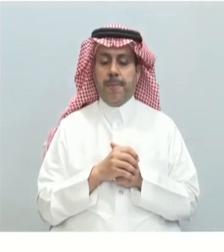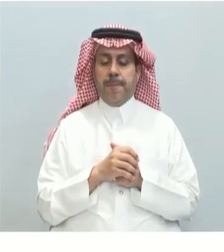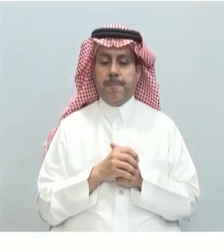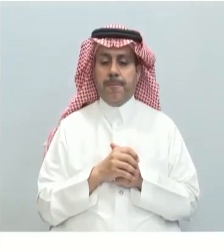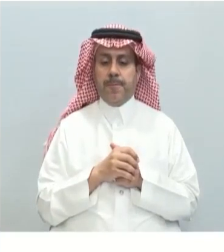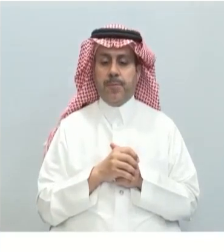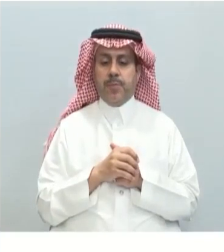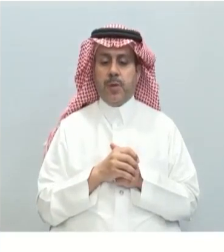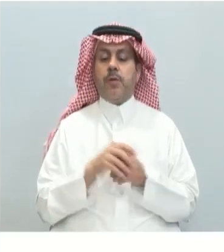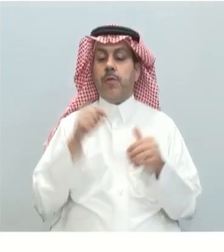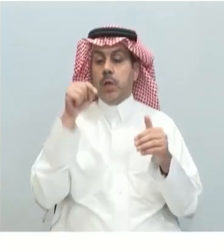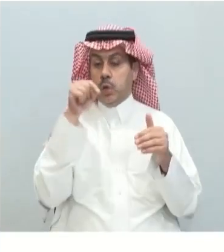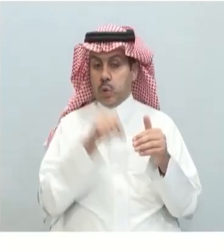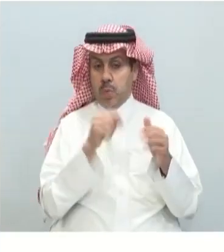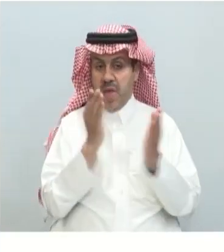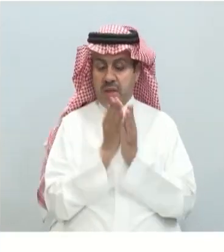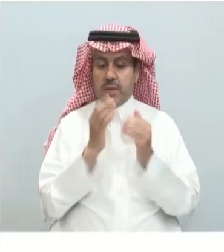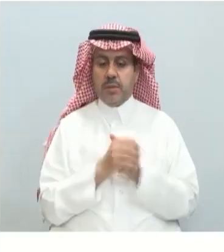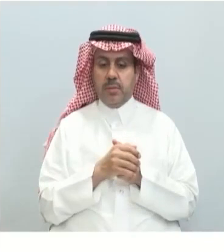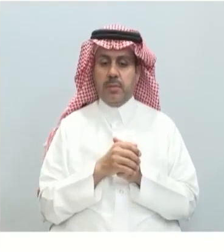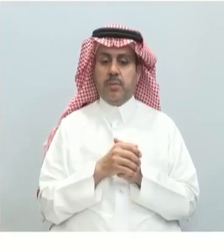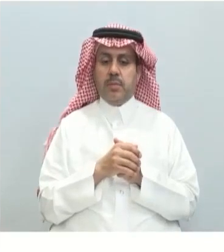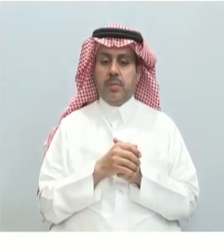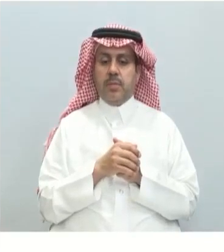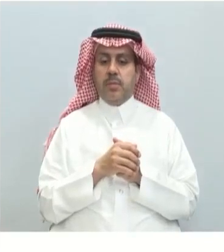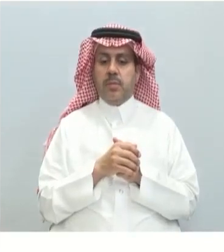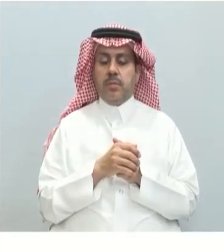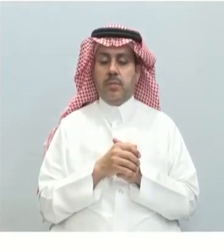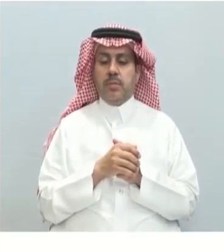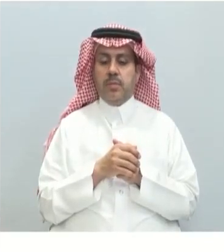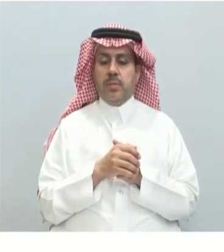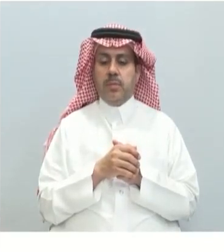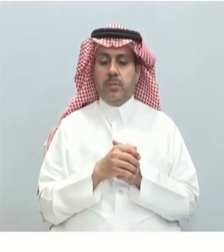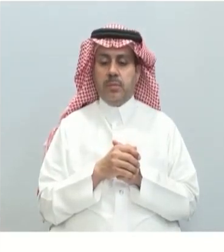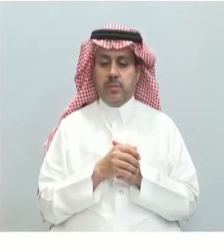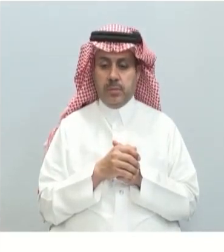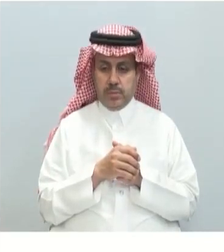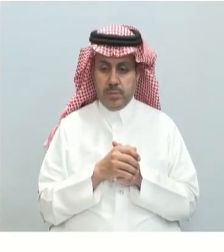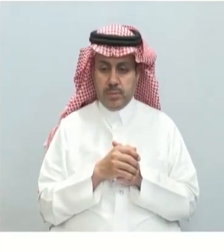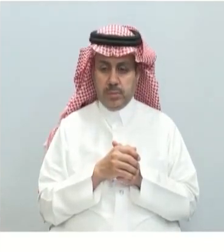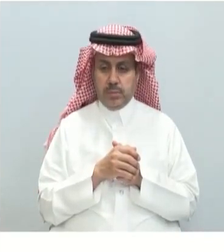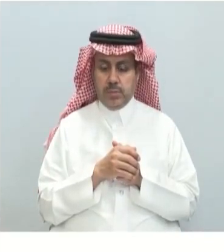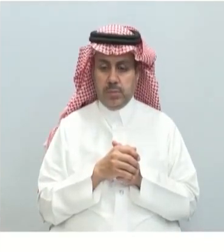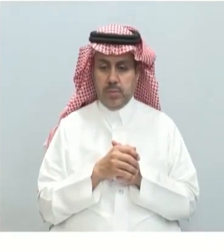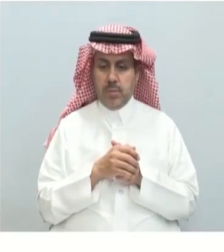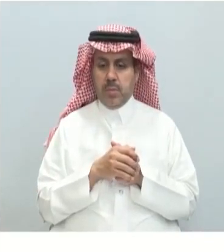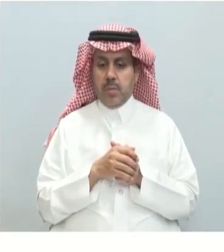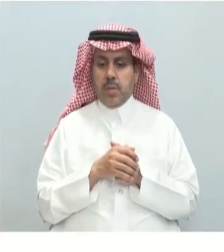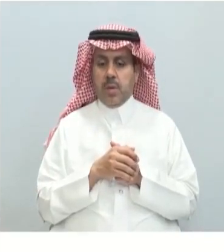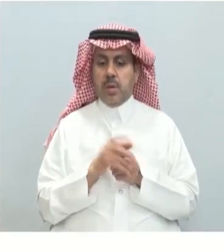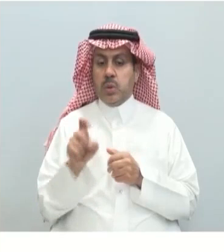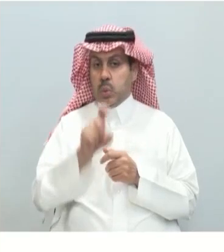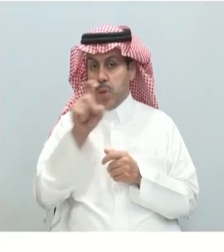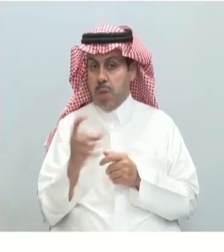واياكم في صلب هذا الدرس والدخول الى جو هذا الدرس الممتع باذن الله تعالى هنا ما